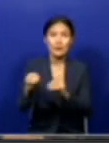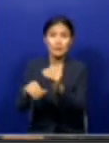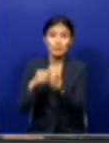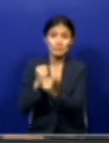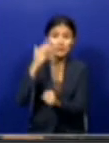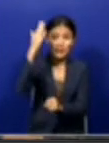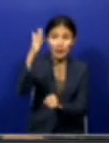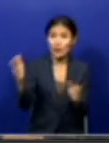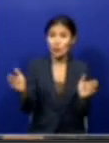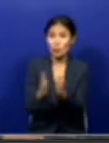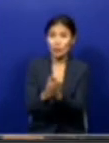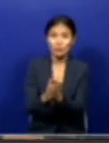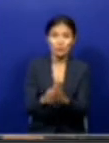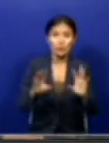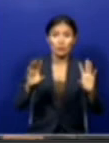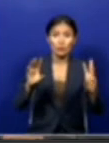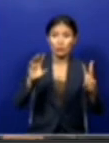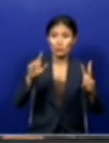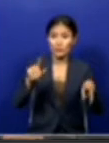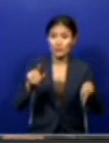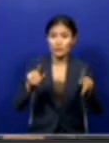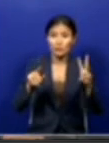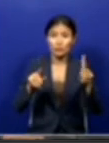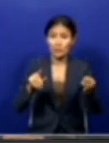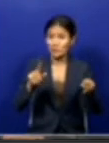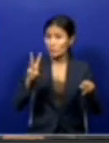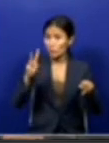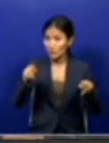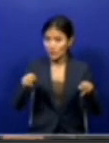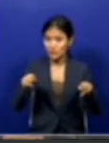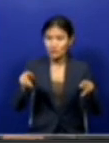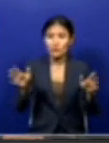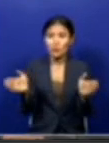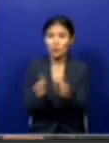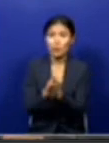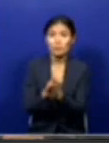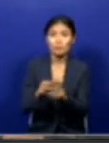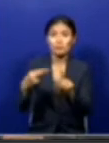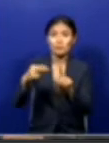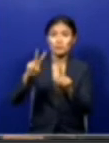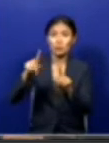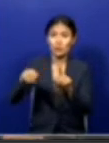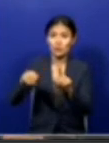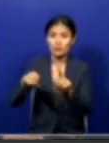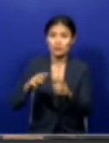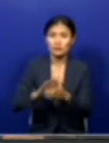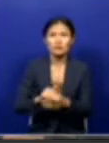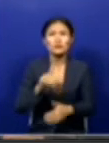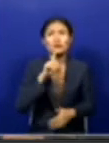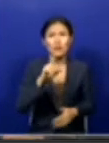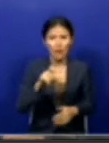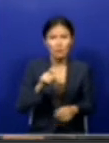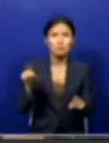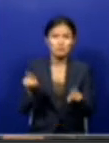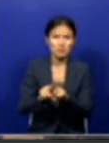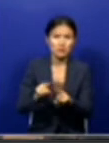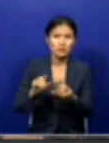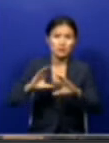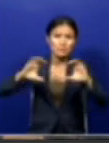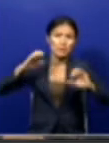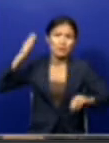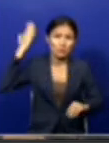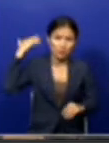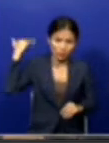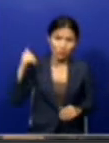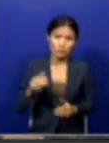ครับเป็นไปได้ไหมครับทำแบบรัฐบาลปี54นะครับโดยที่รัฐบาลเนี่ยนำเงิน